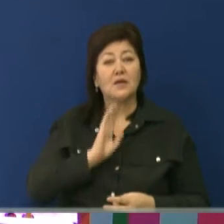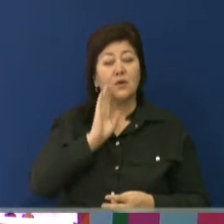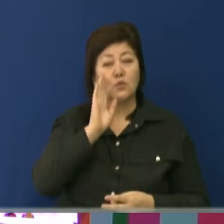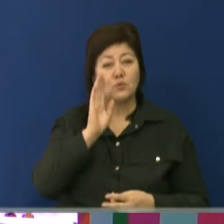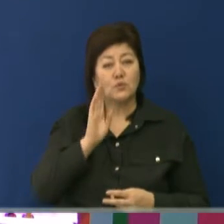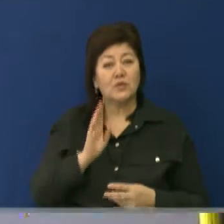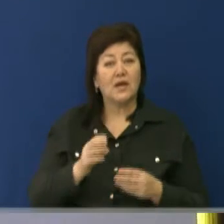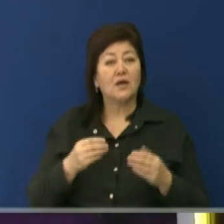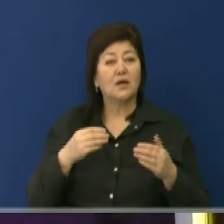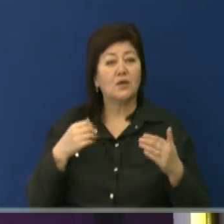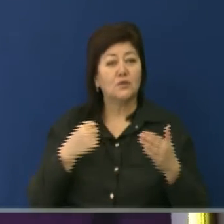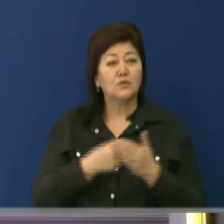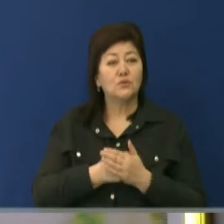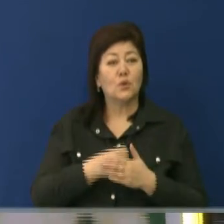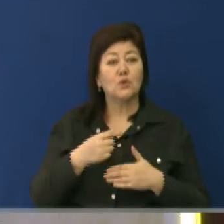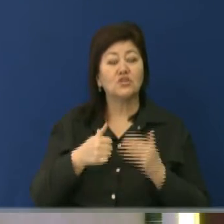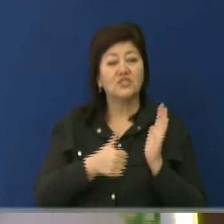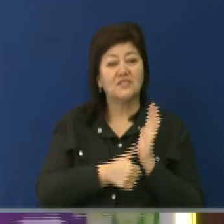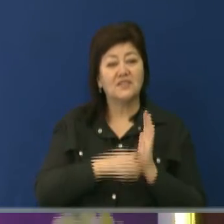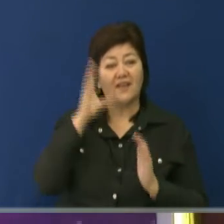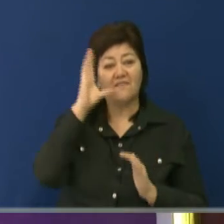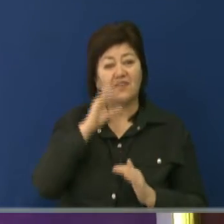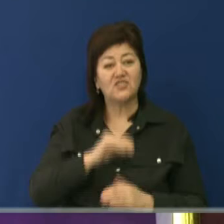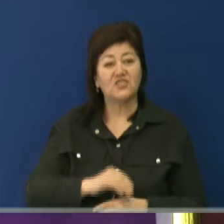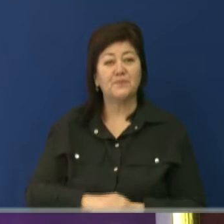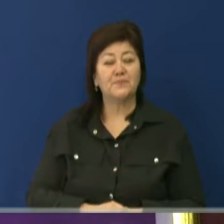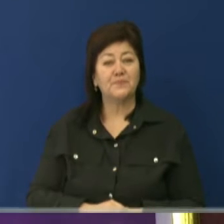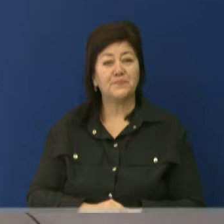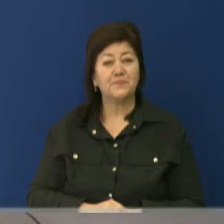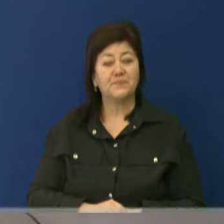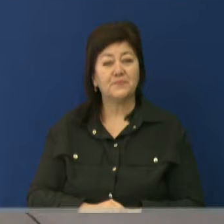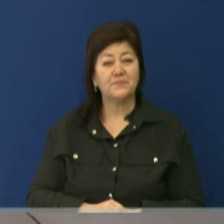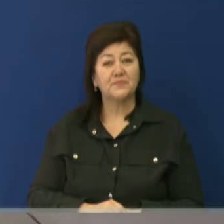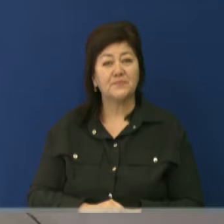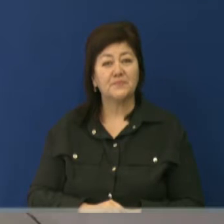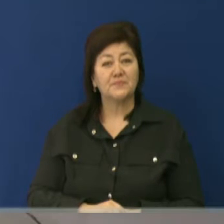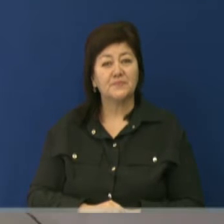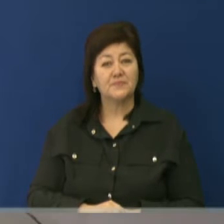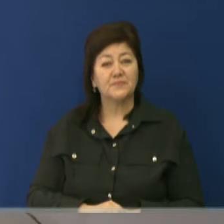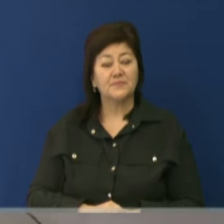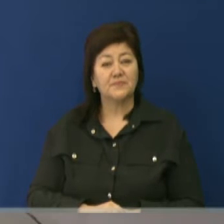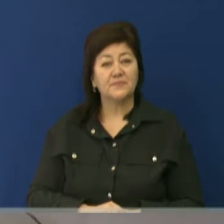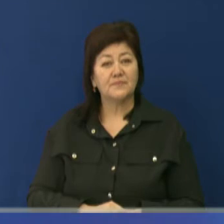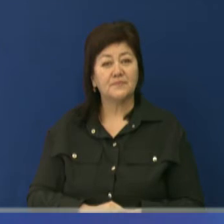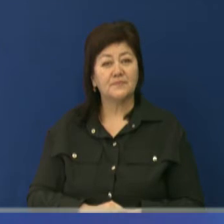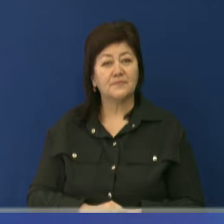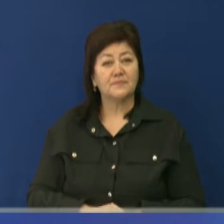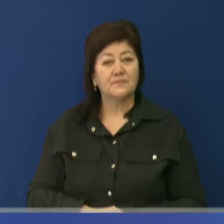19:00 аралығында тамашалай алады. Бердібек Қарымбай, Ұлпан Табылғазина, Айдос Айтқалиев, Семей телеарнасы.